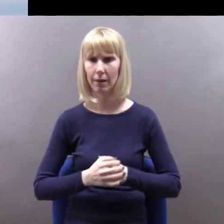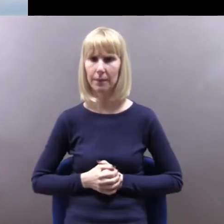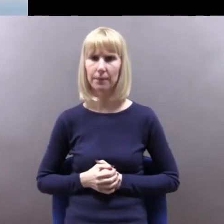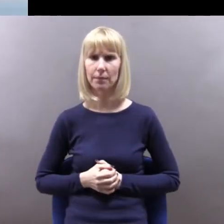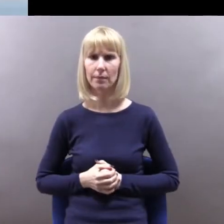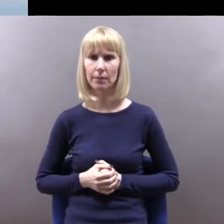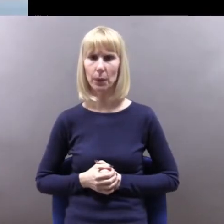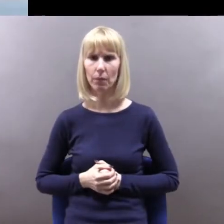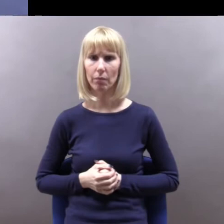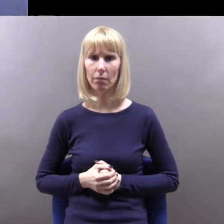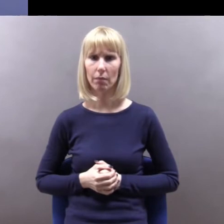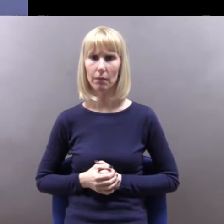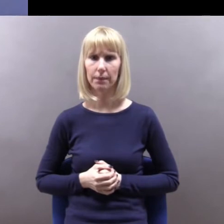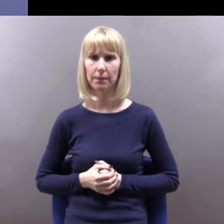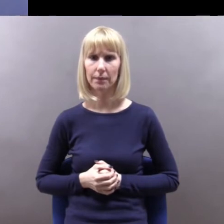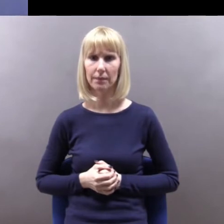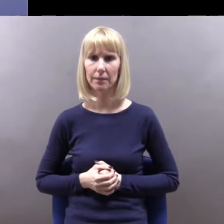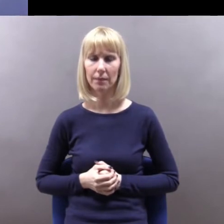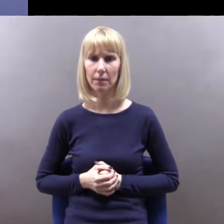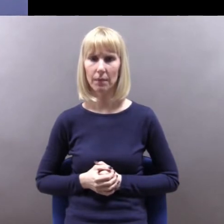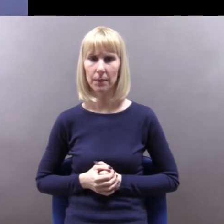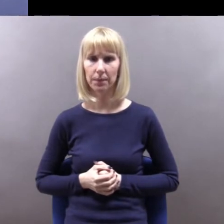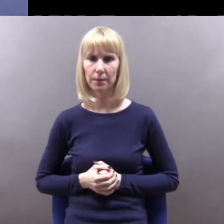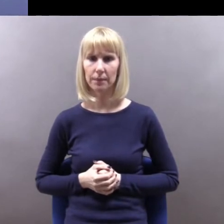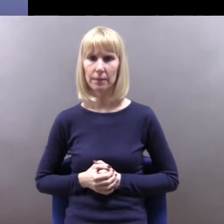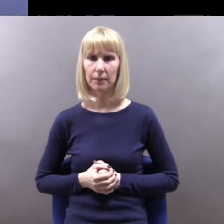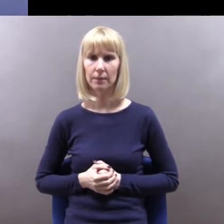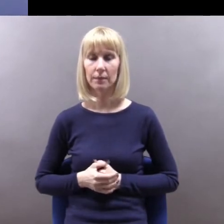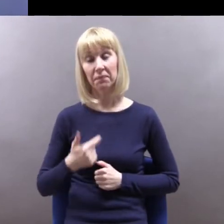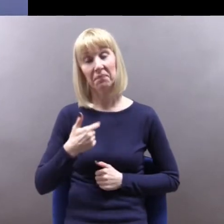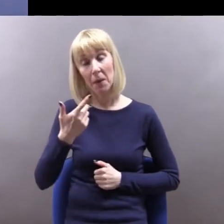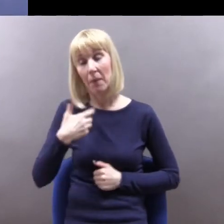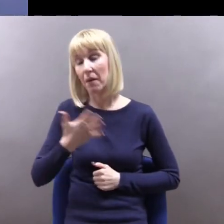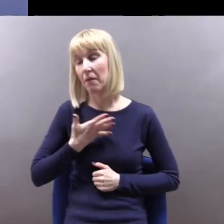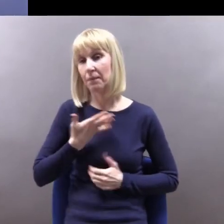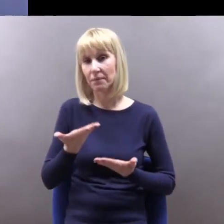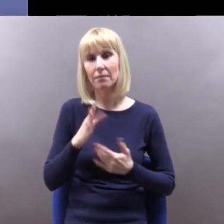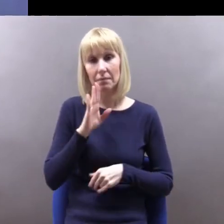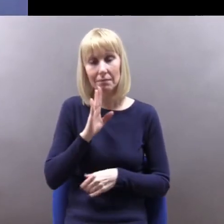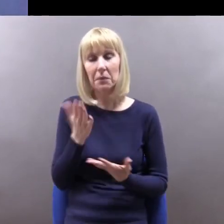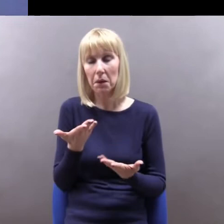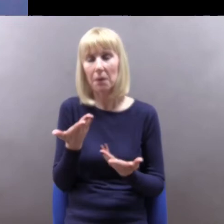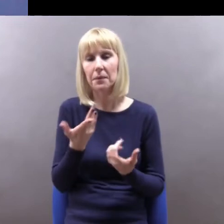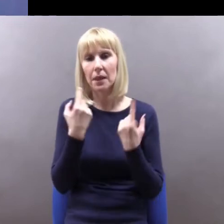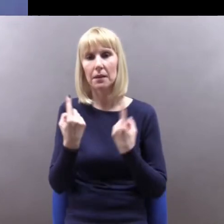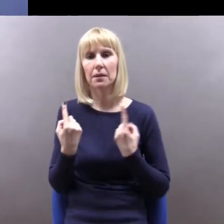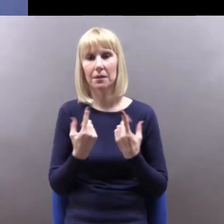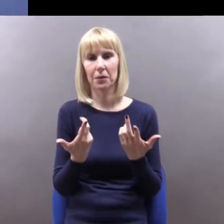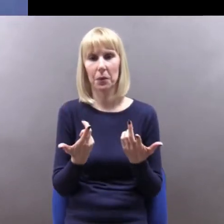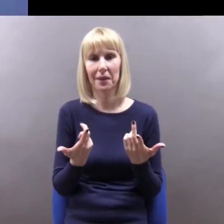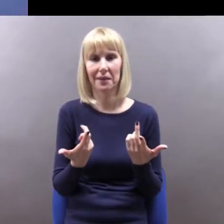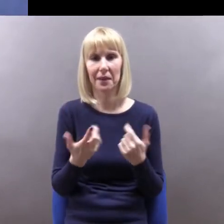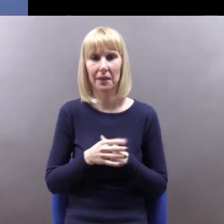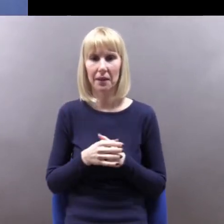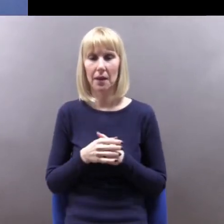masakra. No wszystko możliwe, bo nie ukrywam, ale chyba w większości miast robią